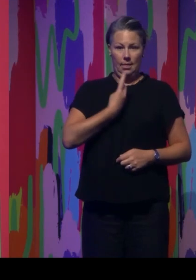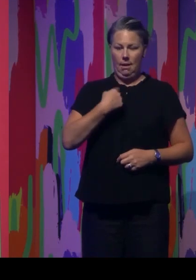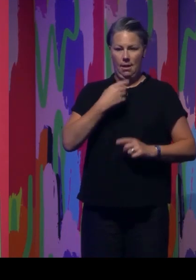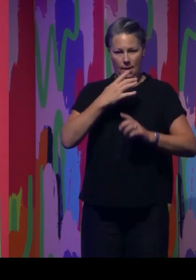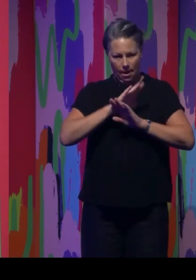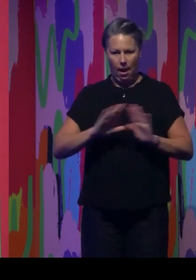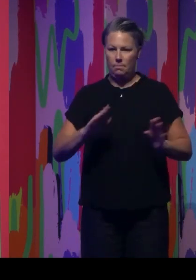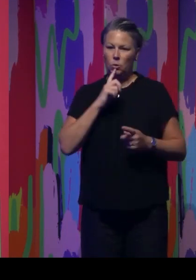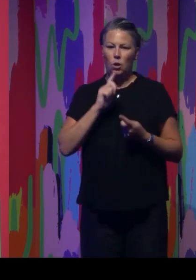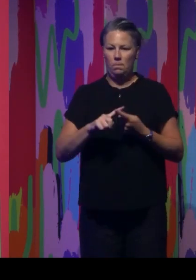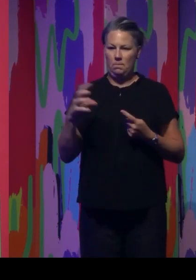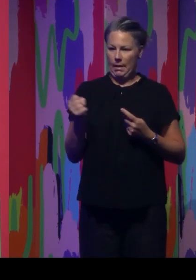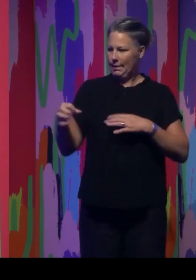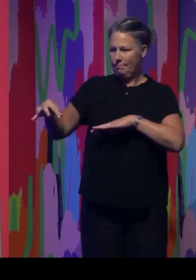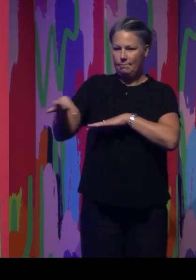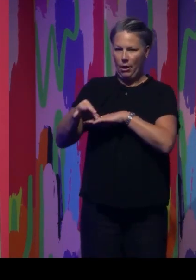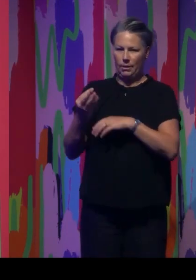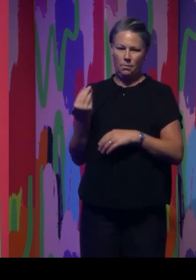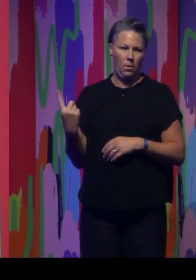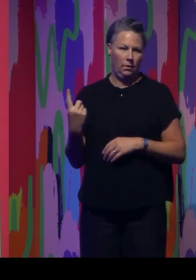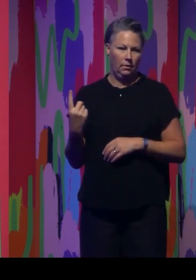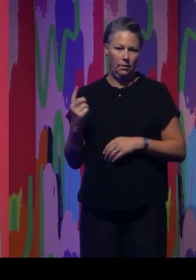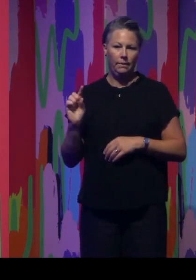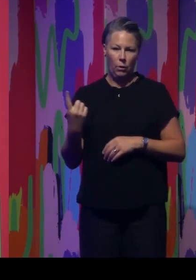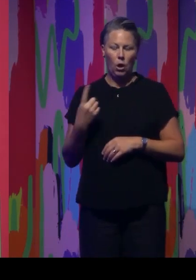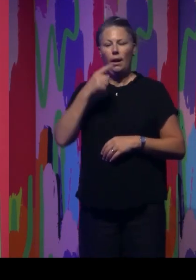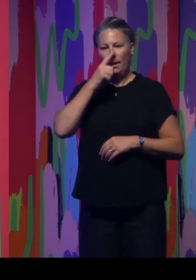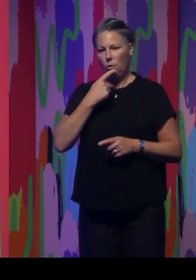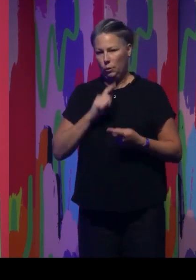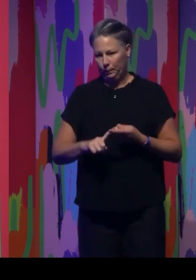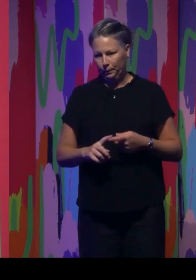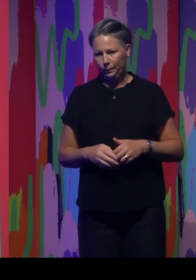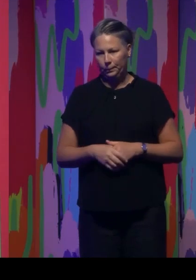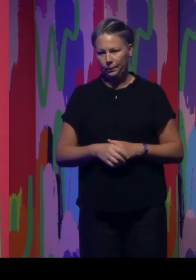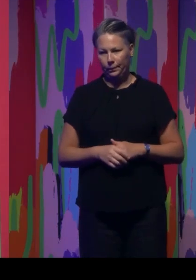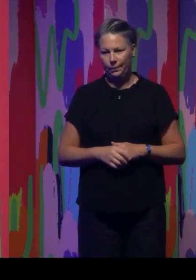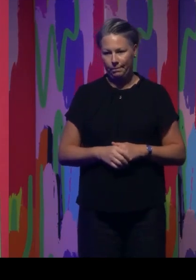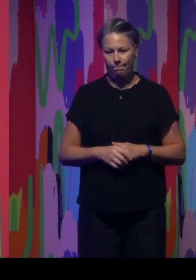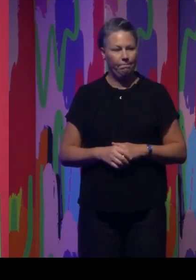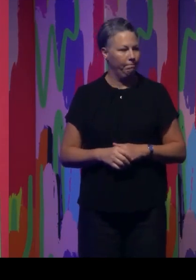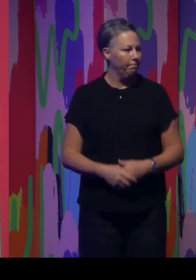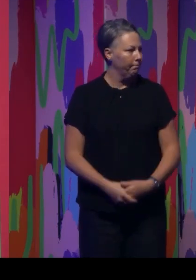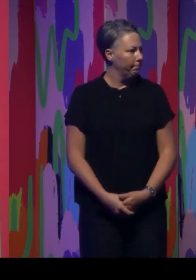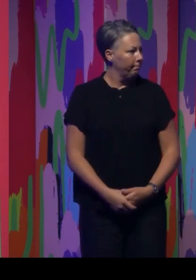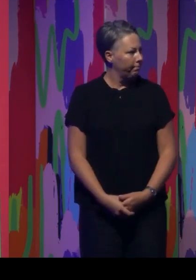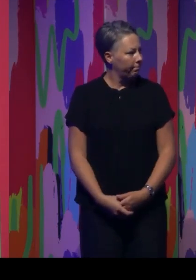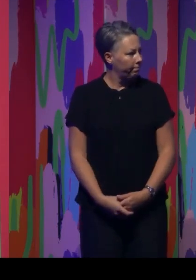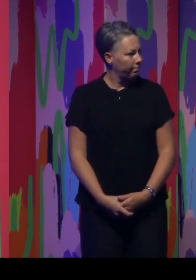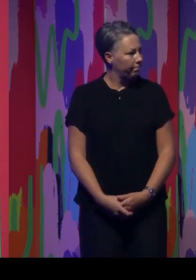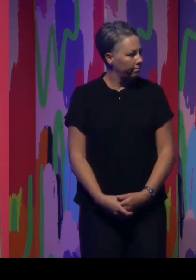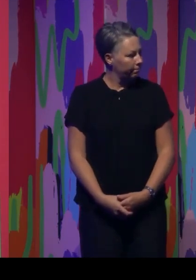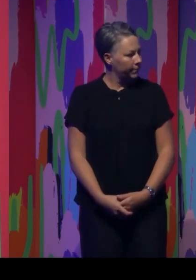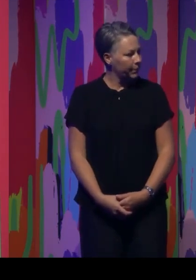baby. এই ধরনের এই আইনি জটিলতাগুলো এবং এই সমস্ত বিষয়গুলো আমরা যখন সাফার করি